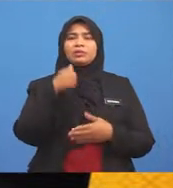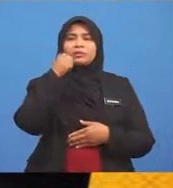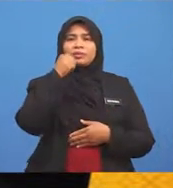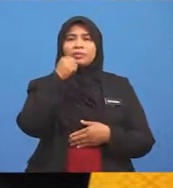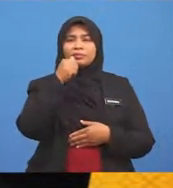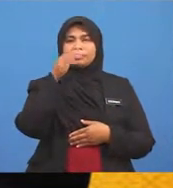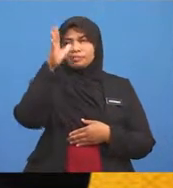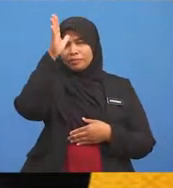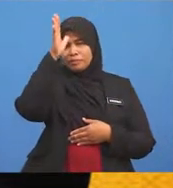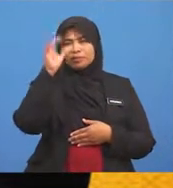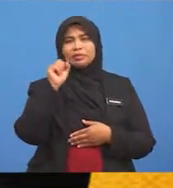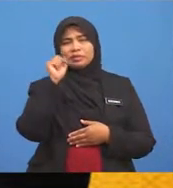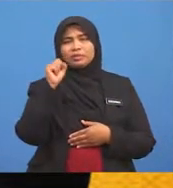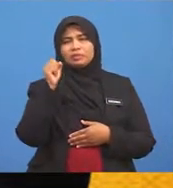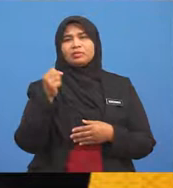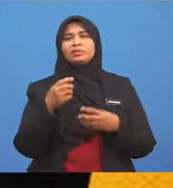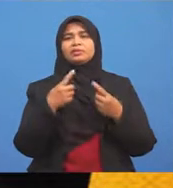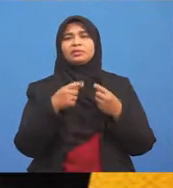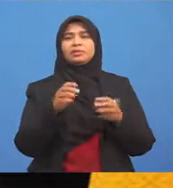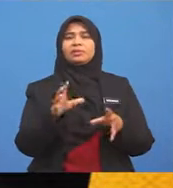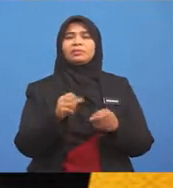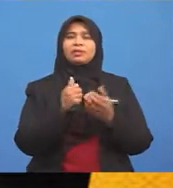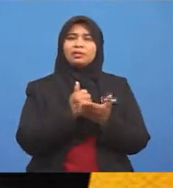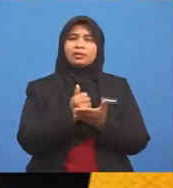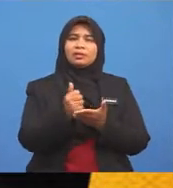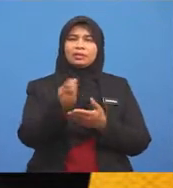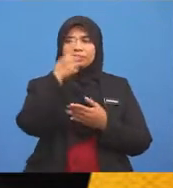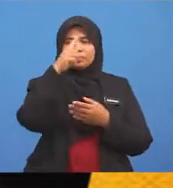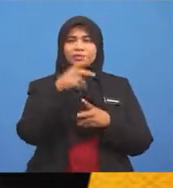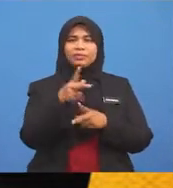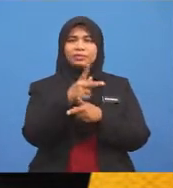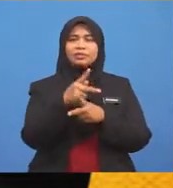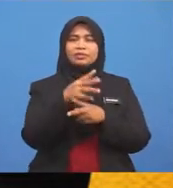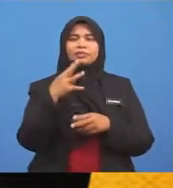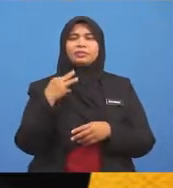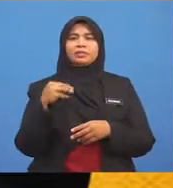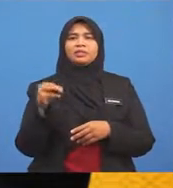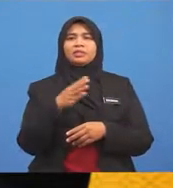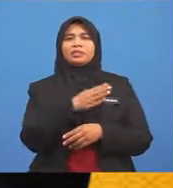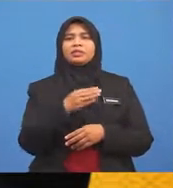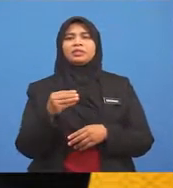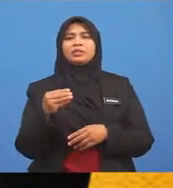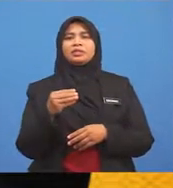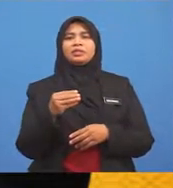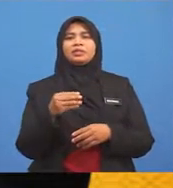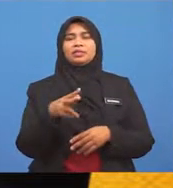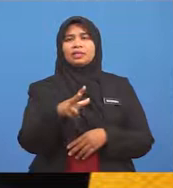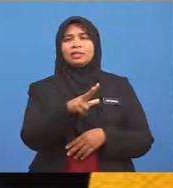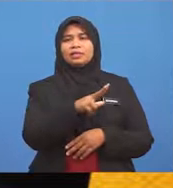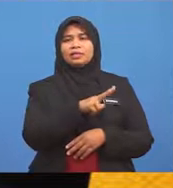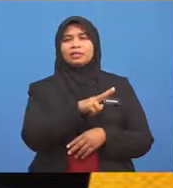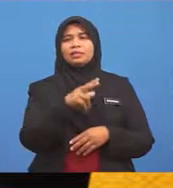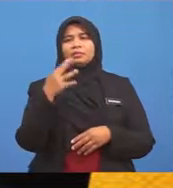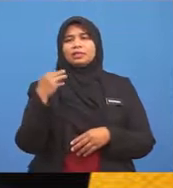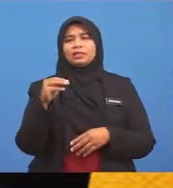saudara mereka telah mengambil amanah untuk menjaga mereka dan harta mereka sehingga kedua-dua anak